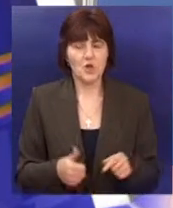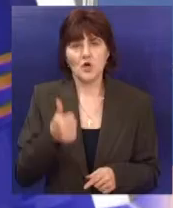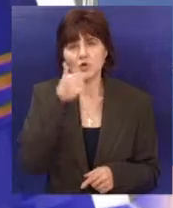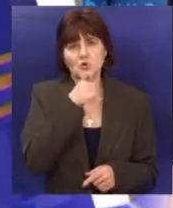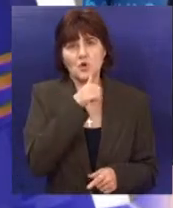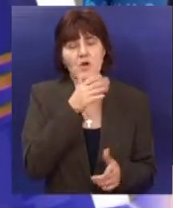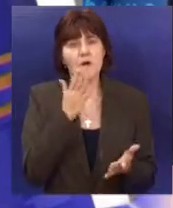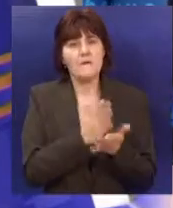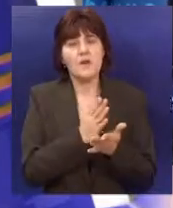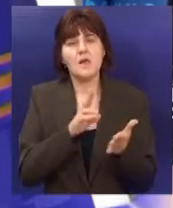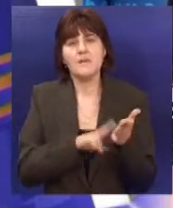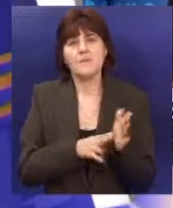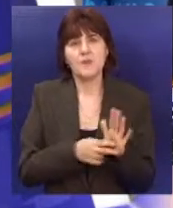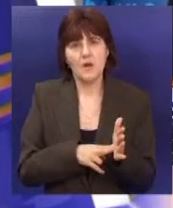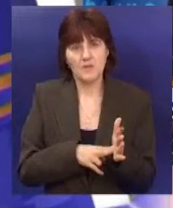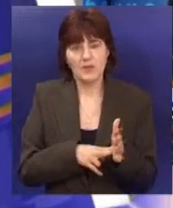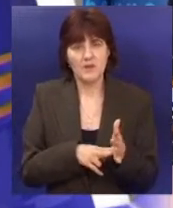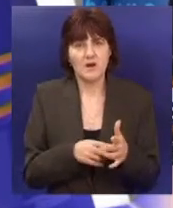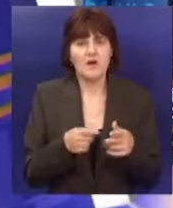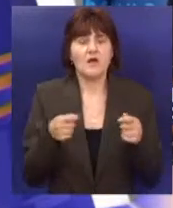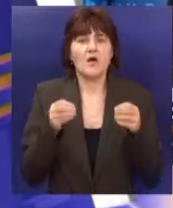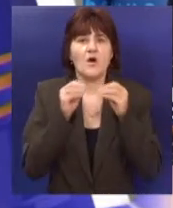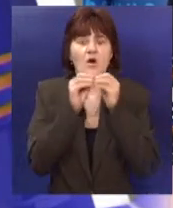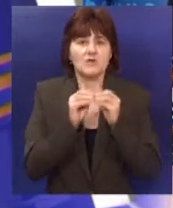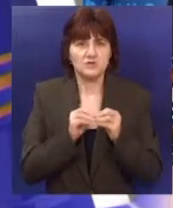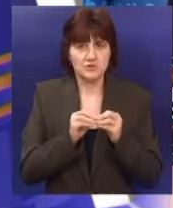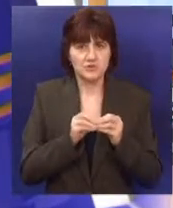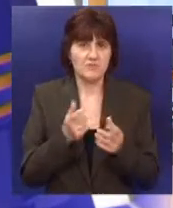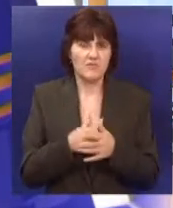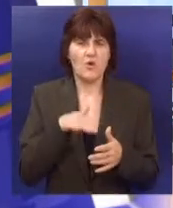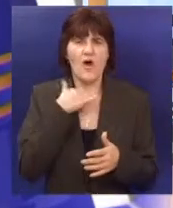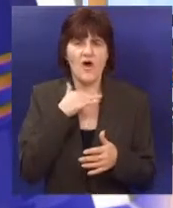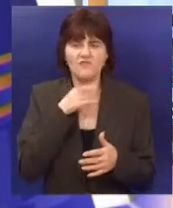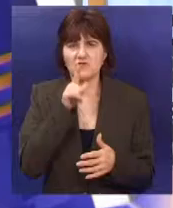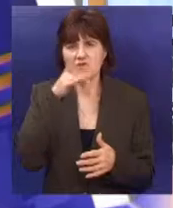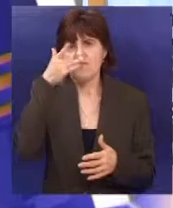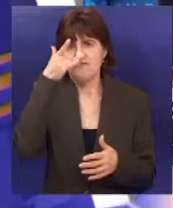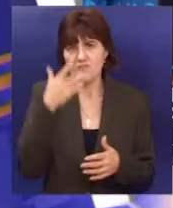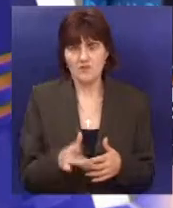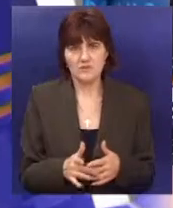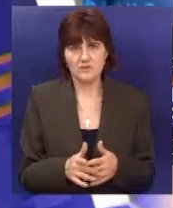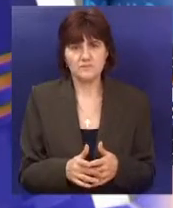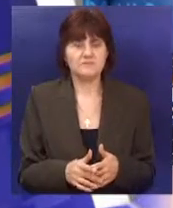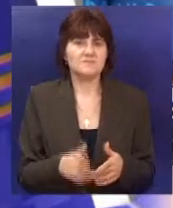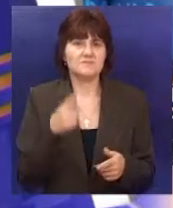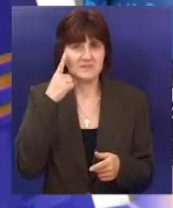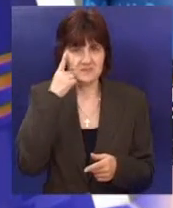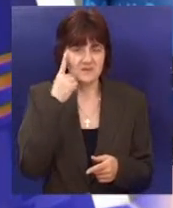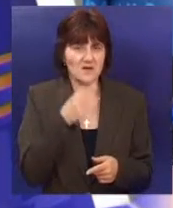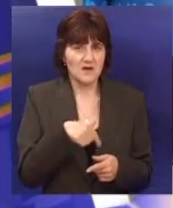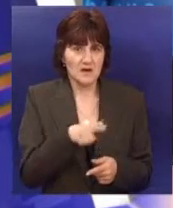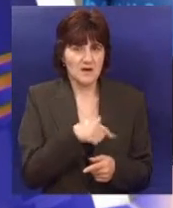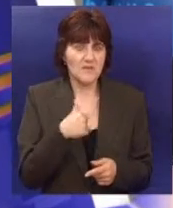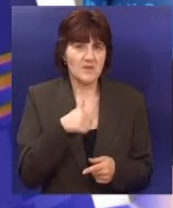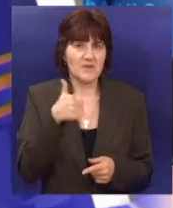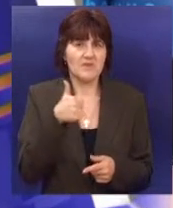što je bilo uvek problematično, termin održavanja sajma, krajem augusta je uvek toplo bilo, a